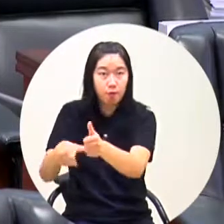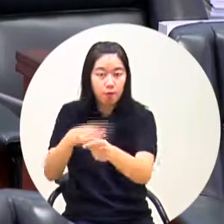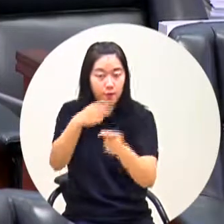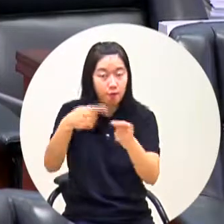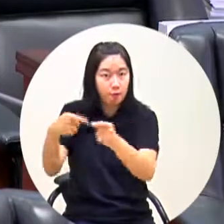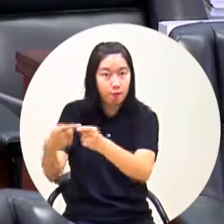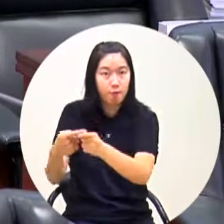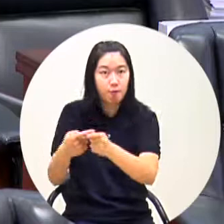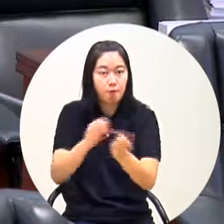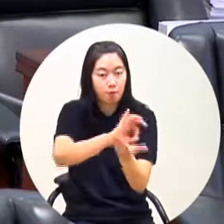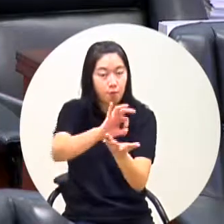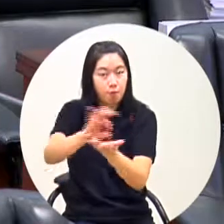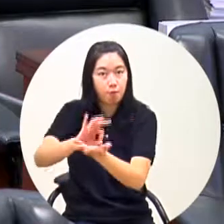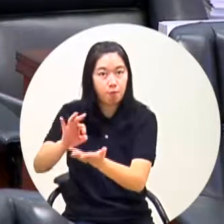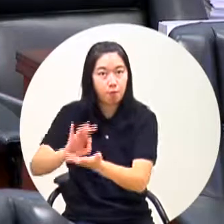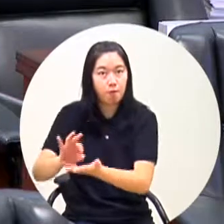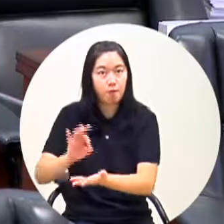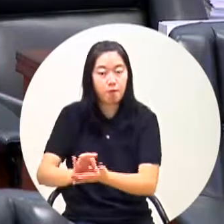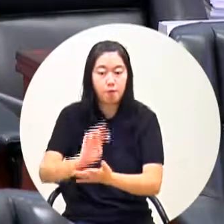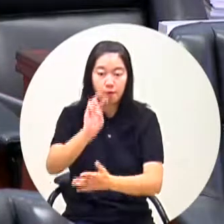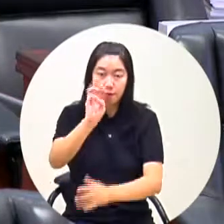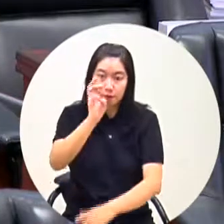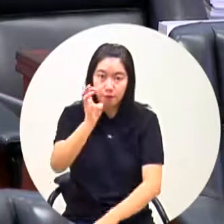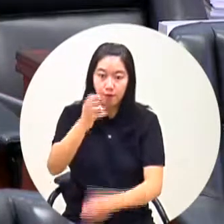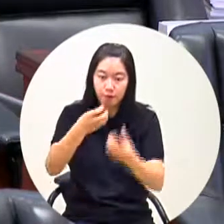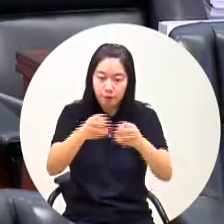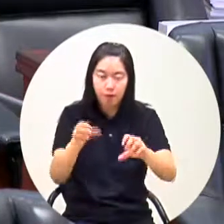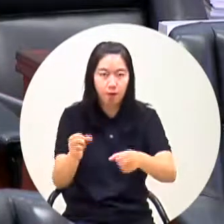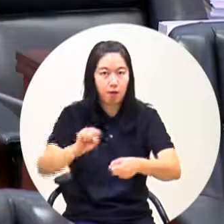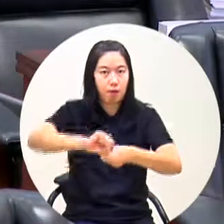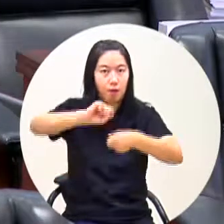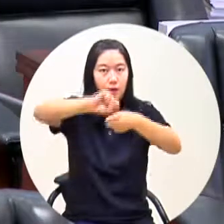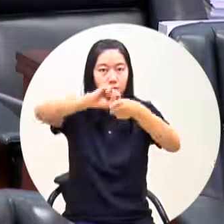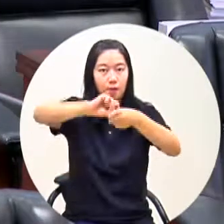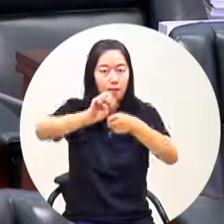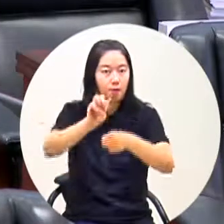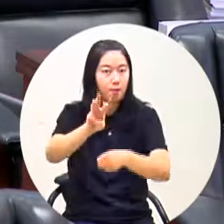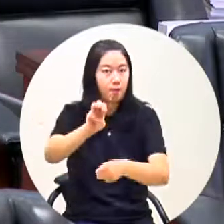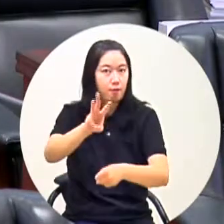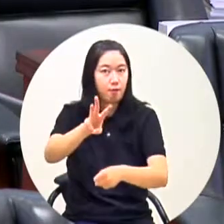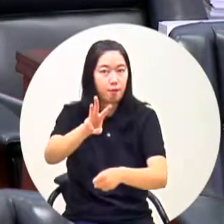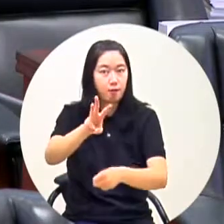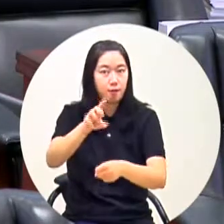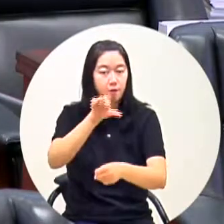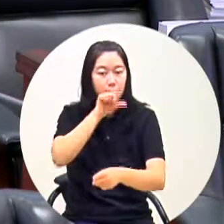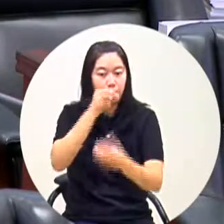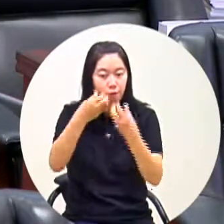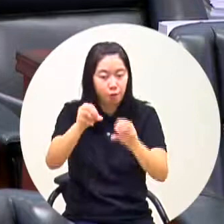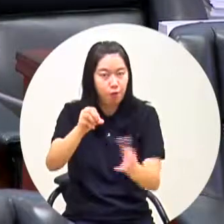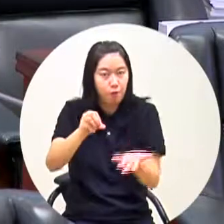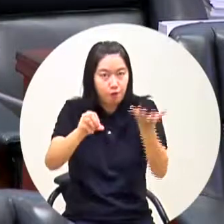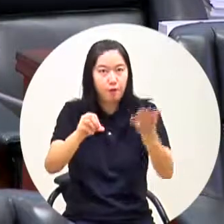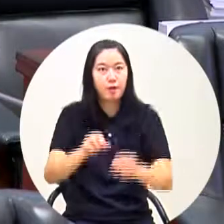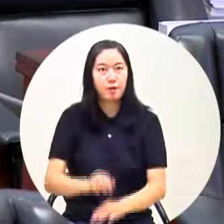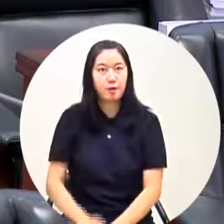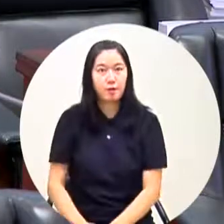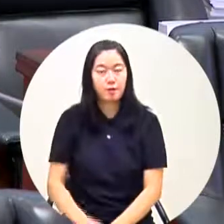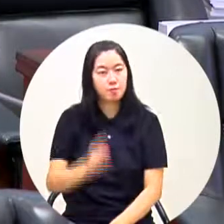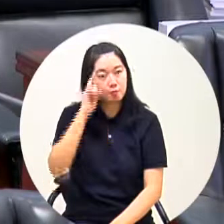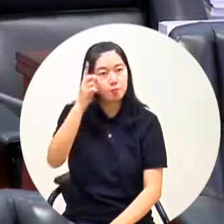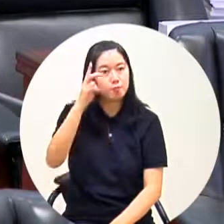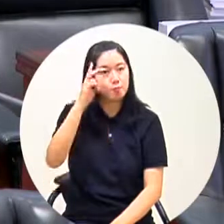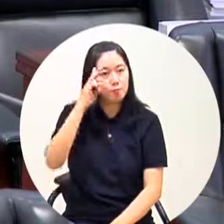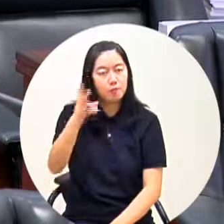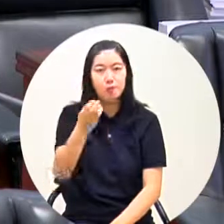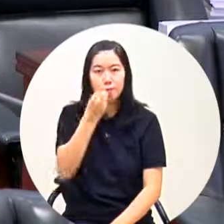费30颗蛋哦。增加到300颗以上哦，几乎等于说每1-2天就一